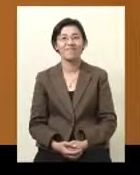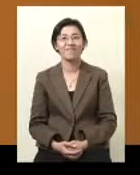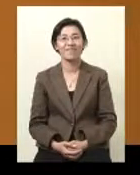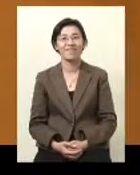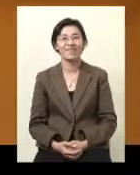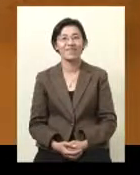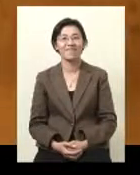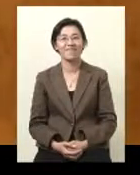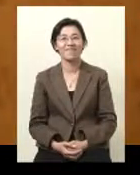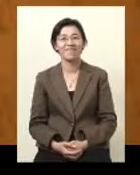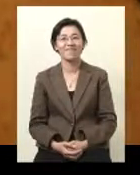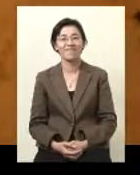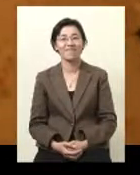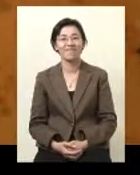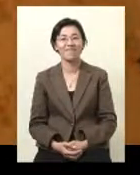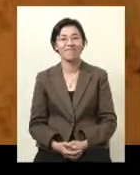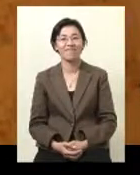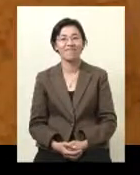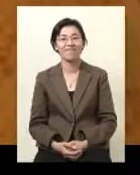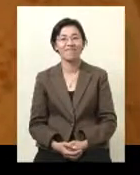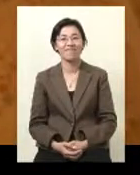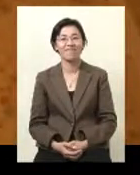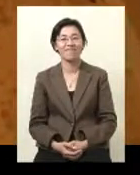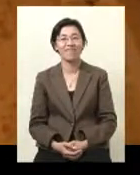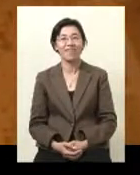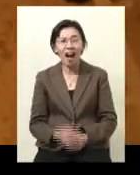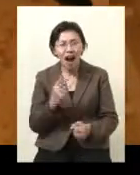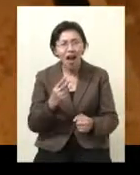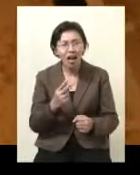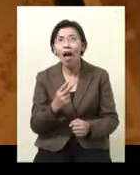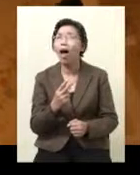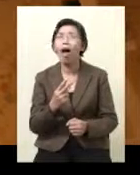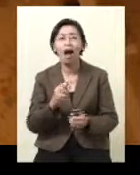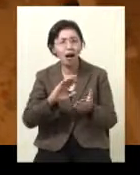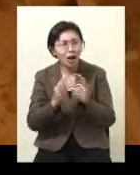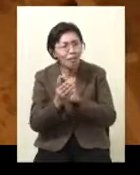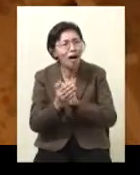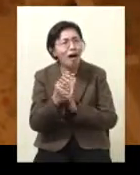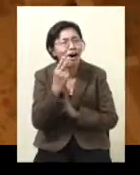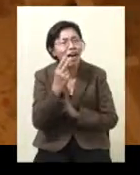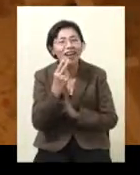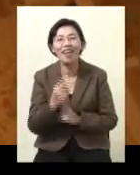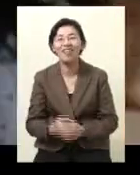มันอยู่ใช่มันมีแมวด้วยกับหัว